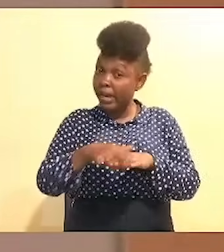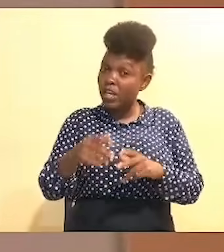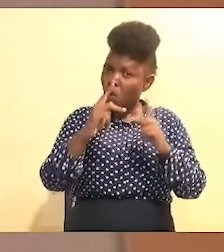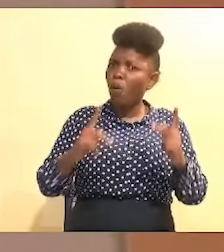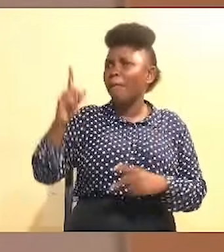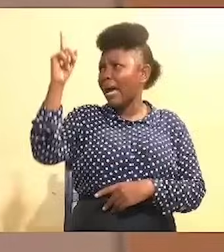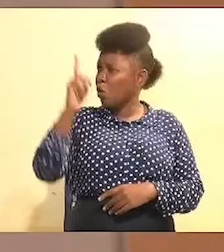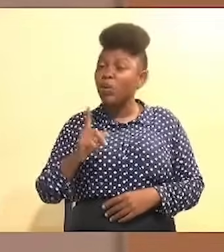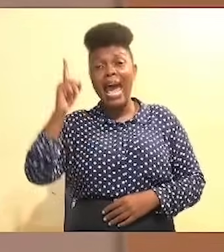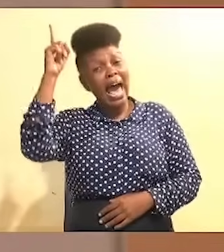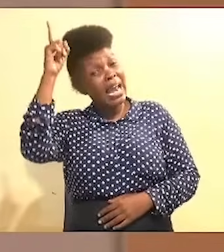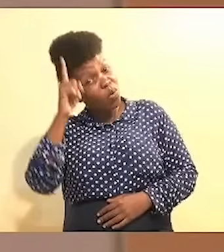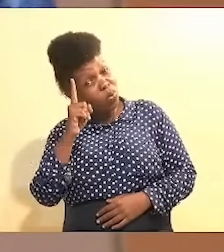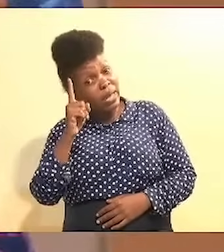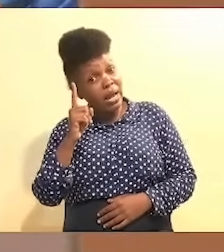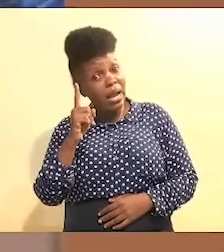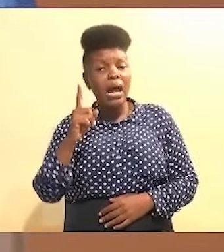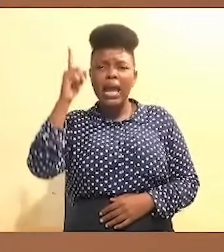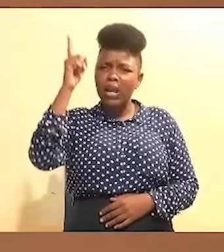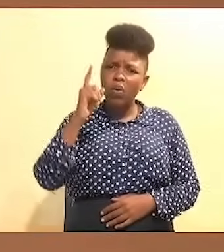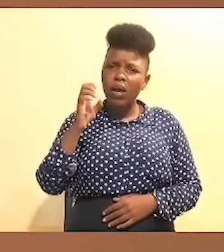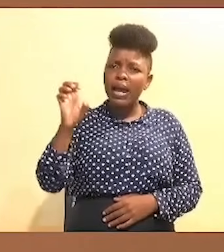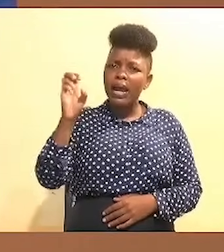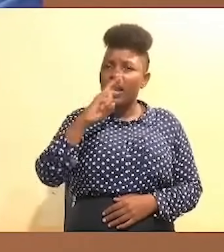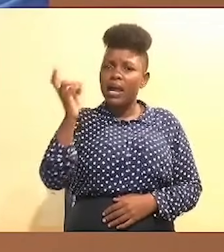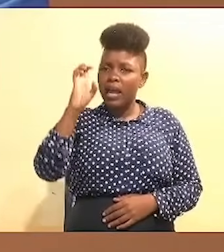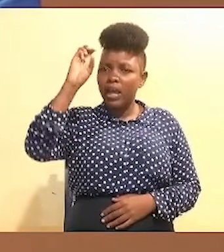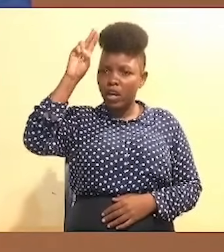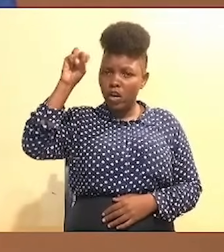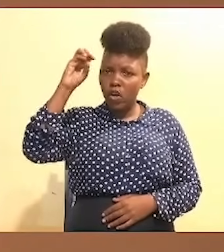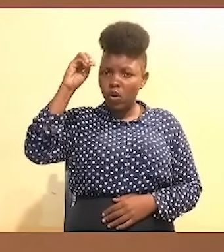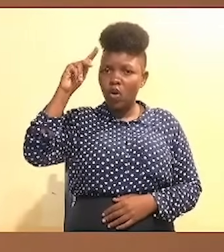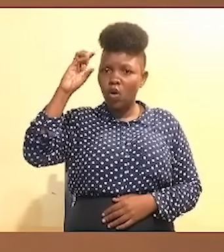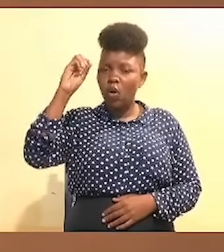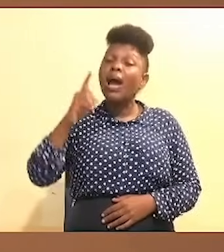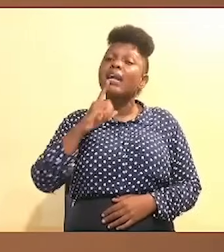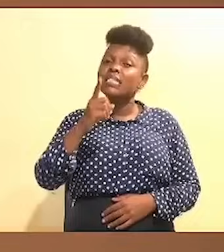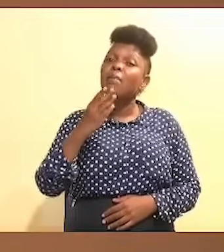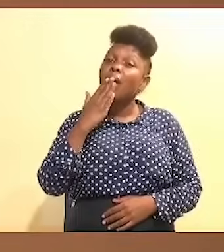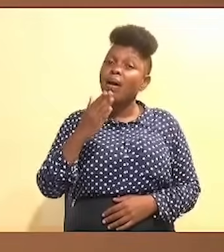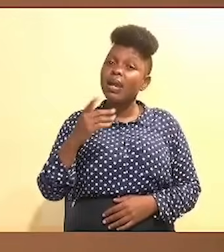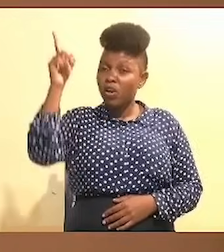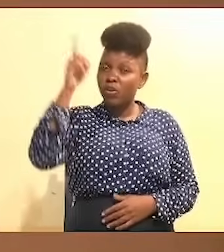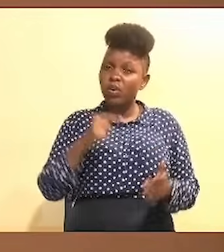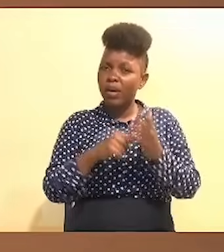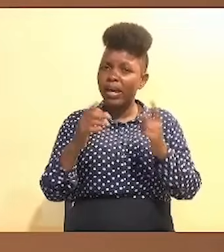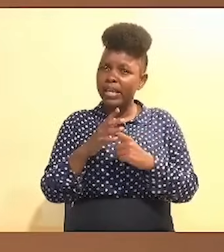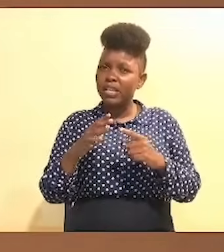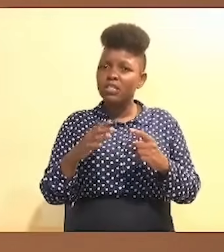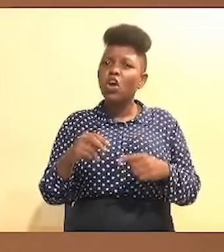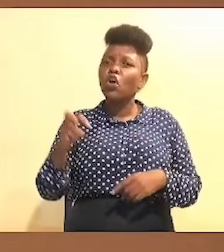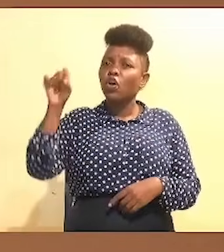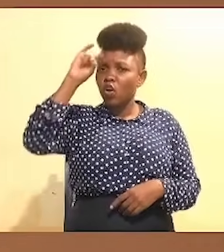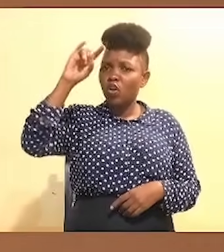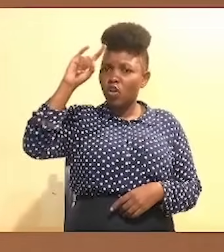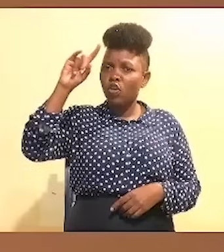anakuja, anakuja, anakuja. Henoko alitaja habari ya ujio wa Yesu. Tunaonaje hili? Yuda 14 alisema Bwana